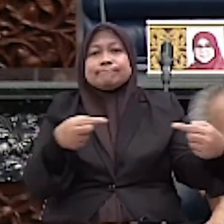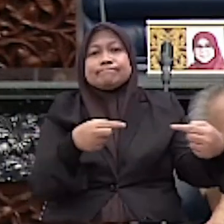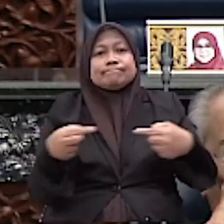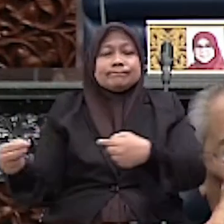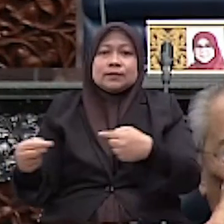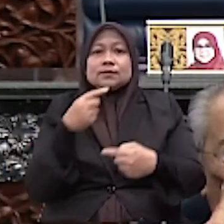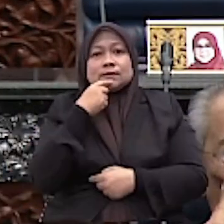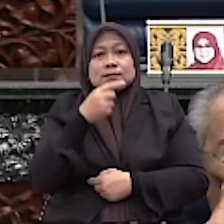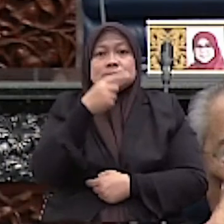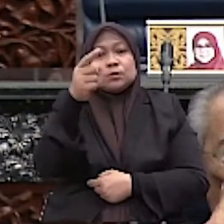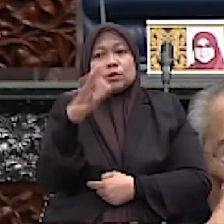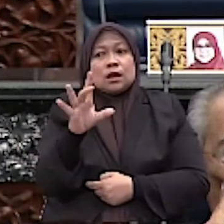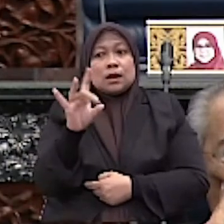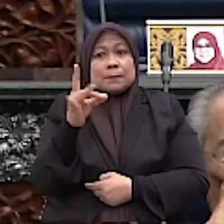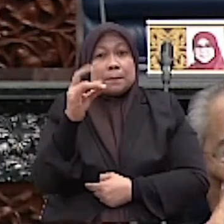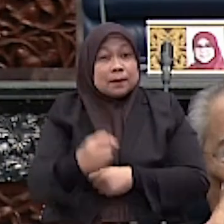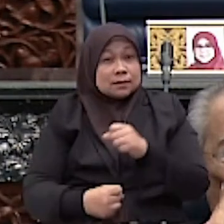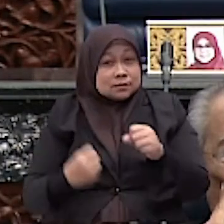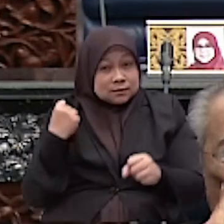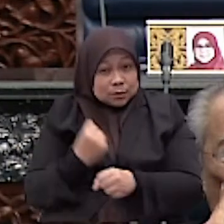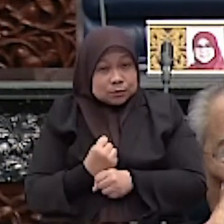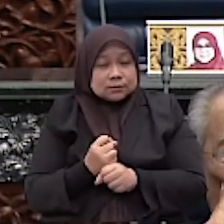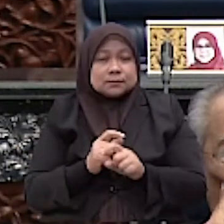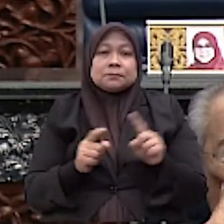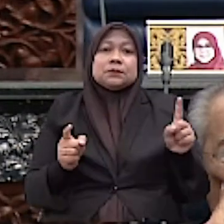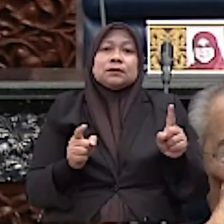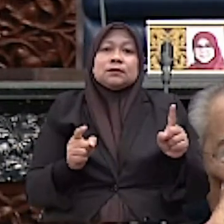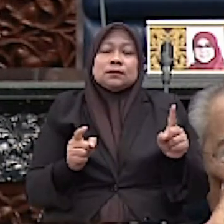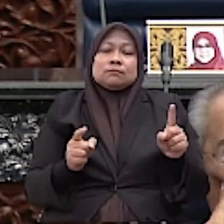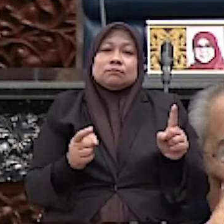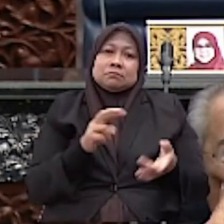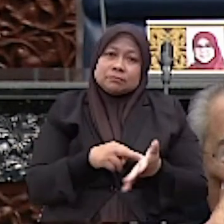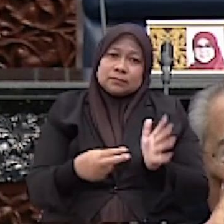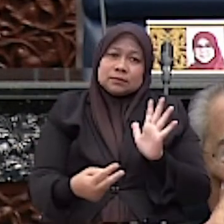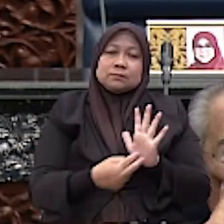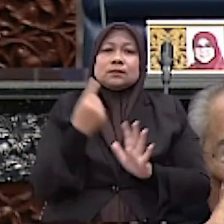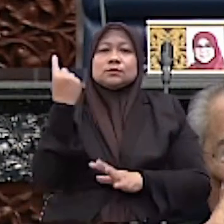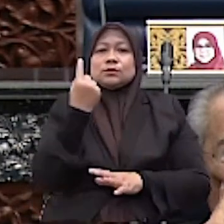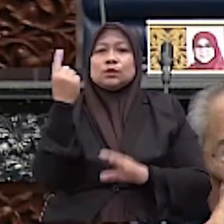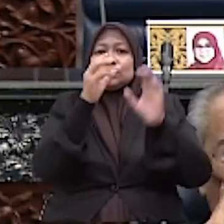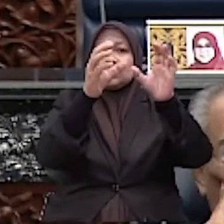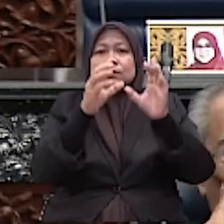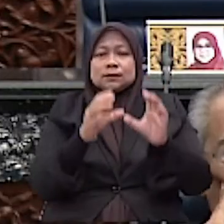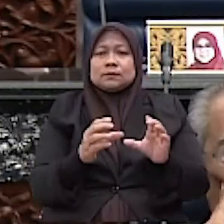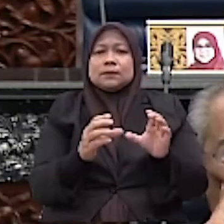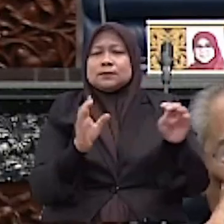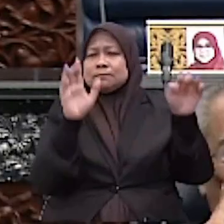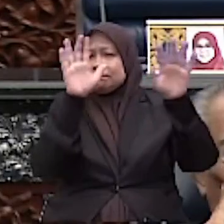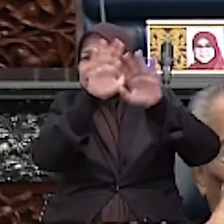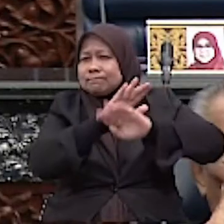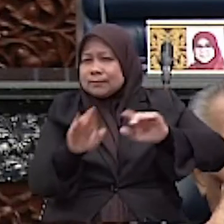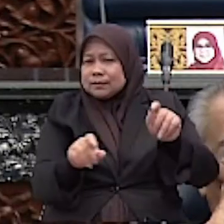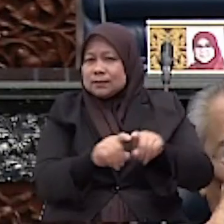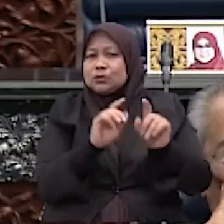ya disebut tadi sudah 18 tahun tetapi ianya lebih suatu langkah kompromi yang